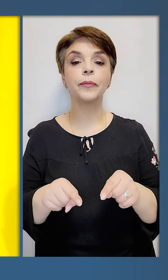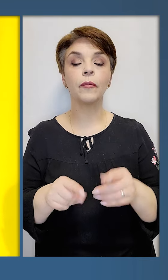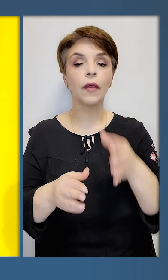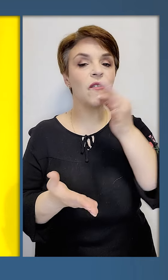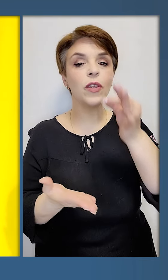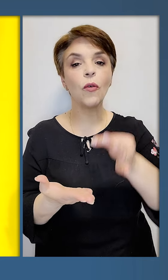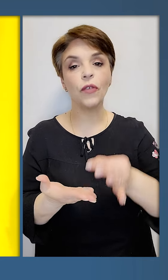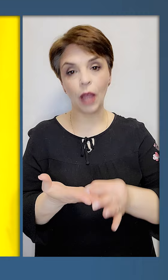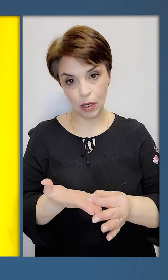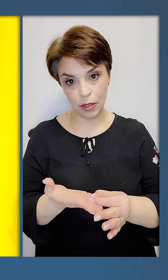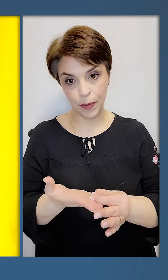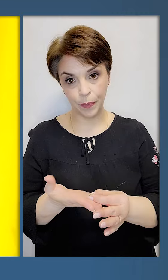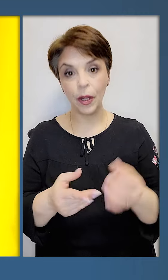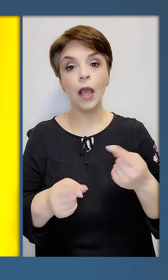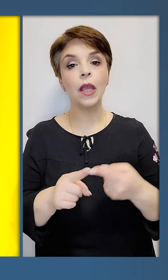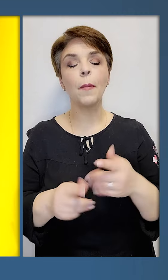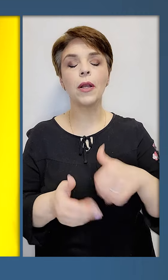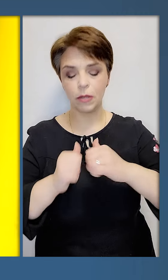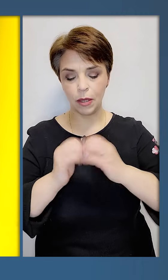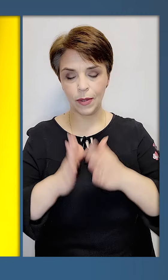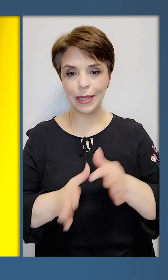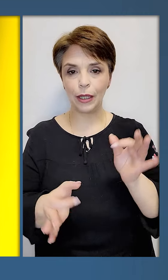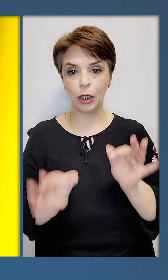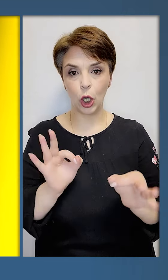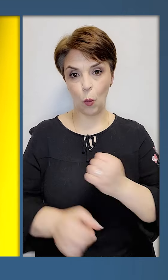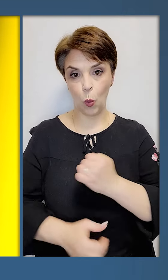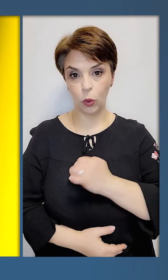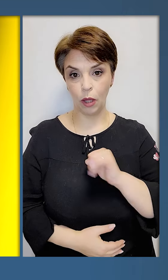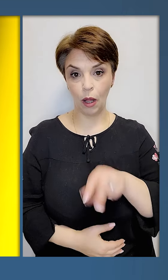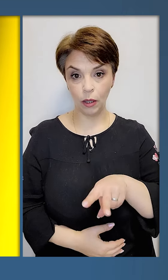так, відповідальність. І перш за все трибунал.